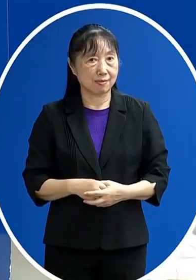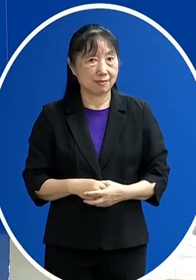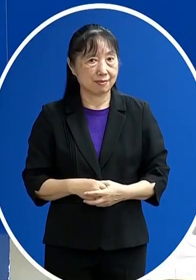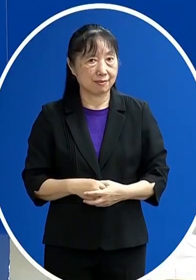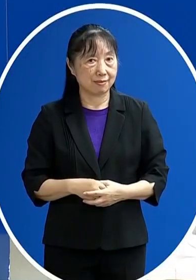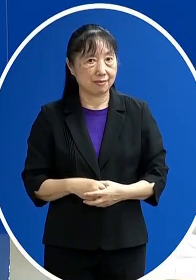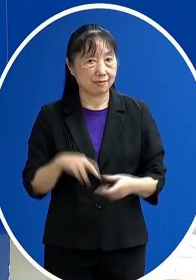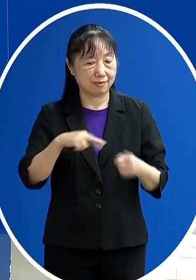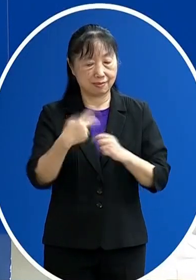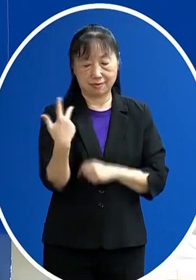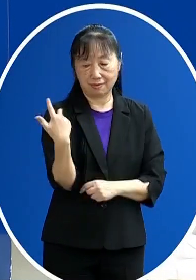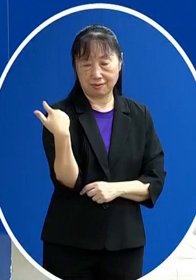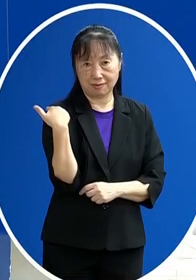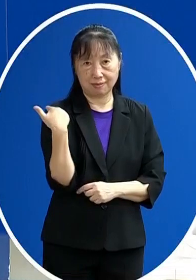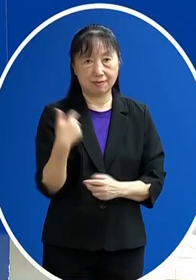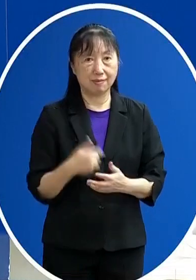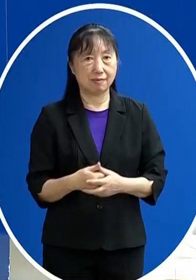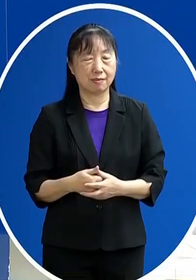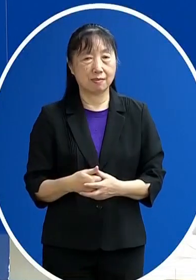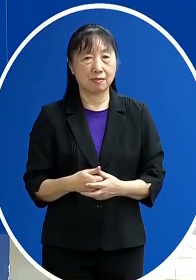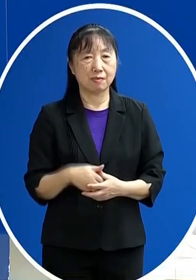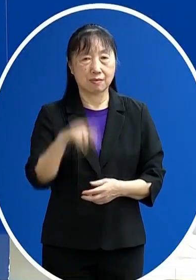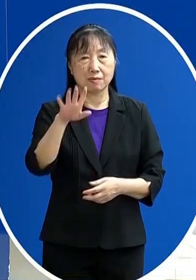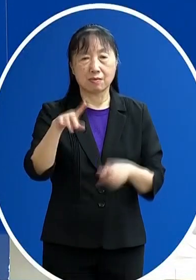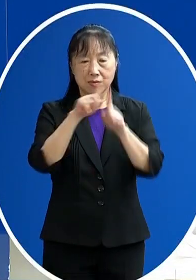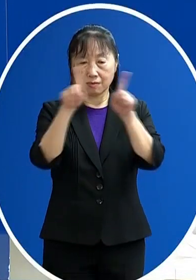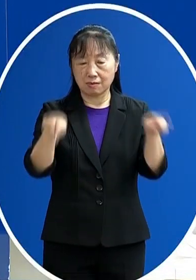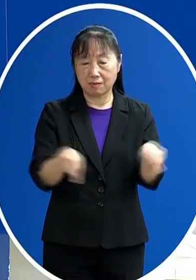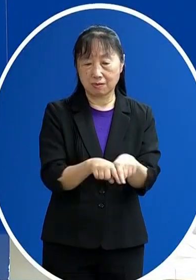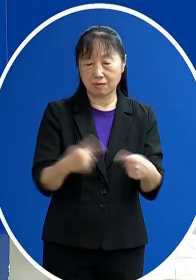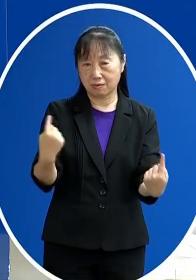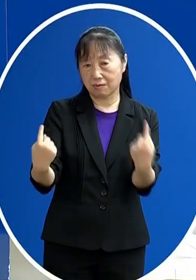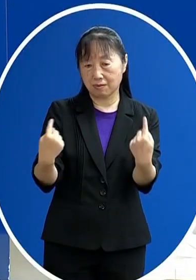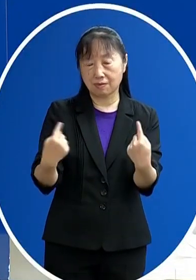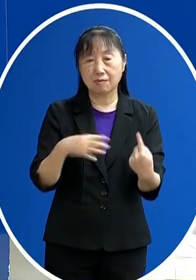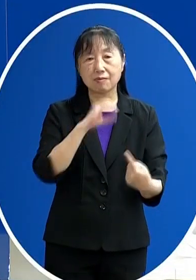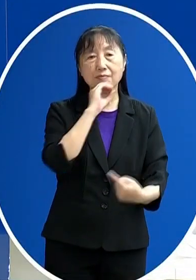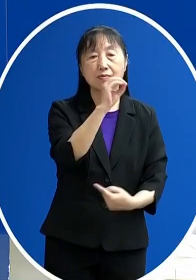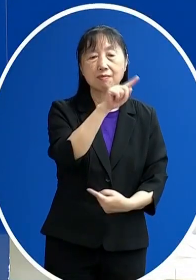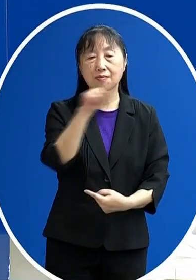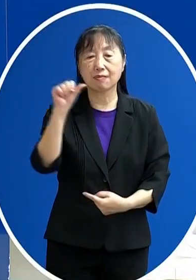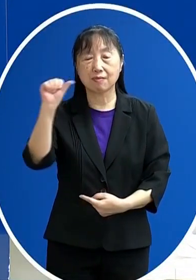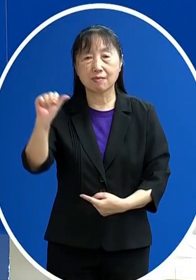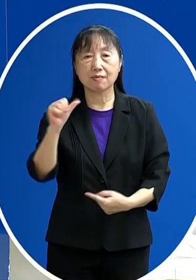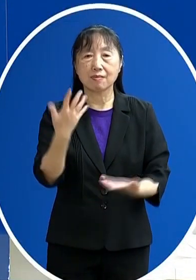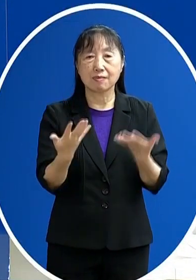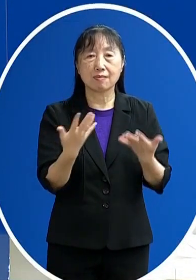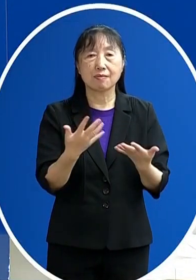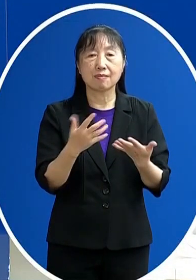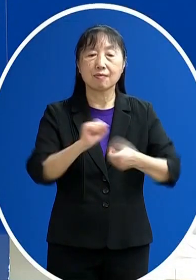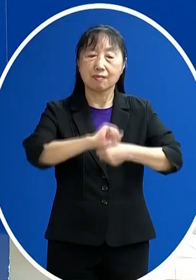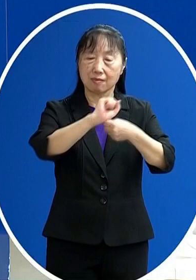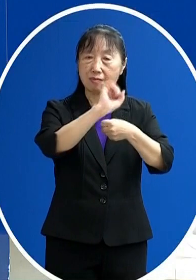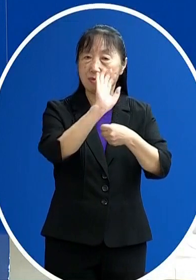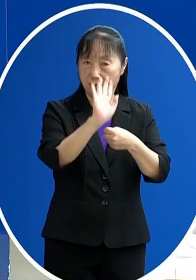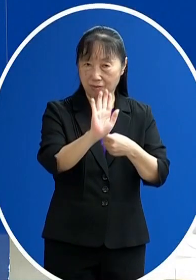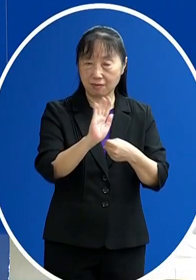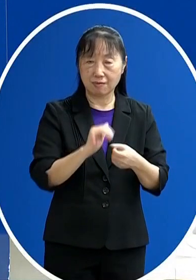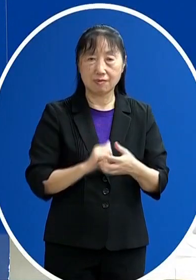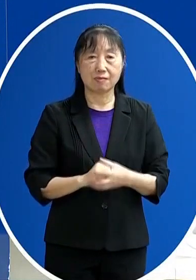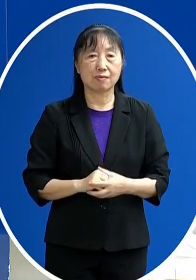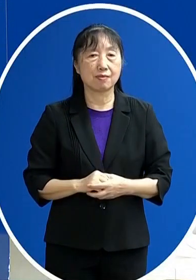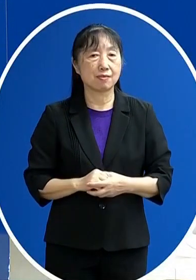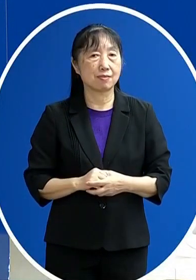跟我们上一周有做过类似的表来比的话，零到五岁所占的比例是有逐渐在增加的一个趋